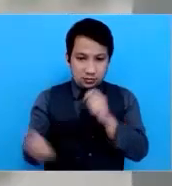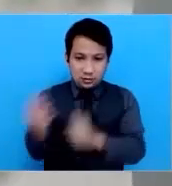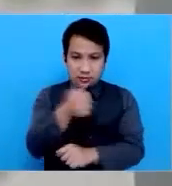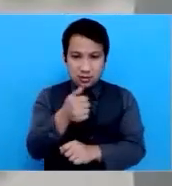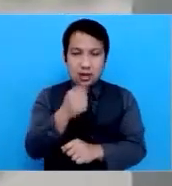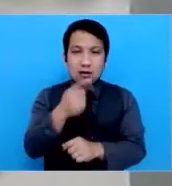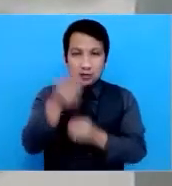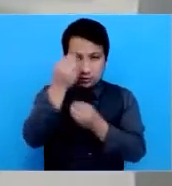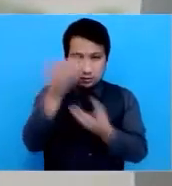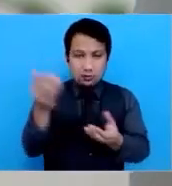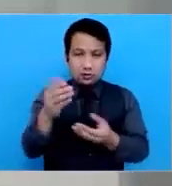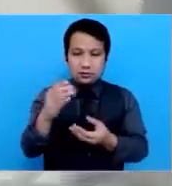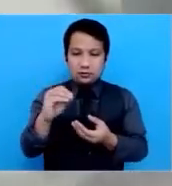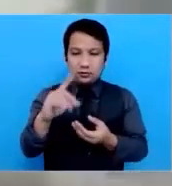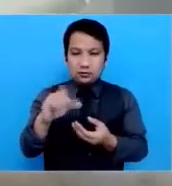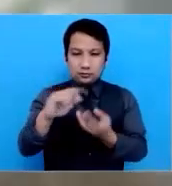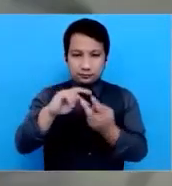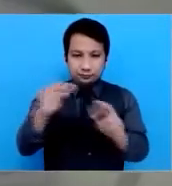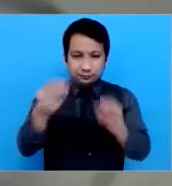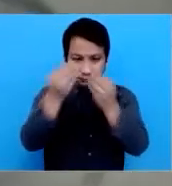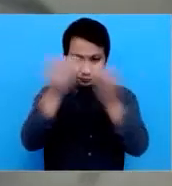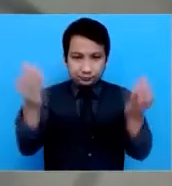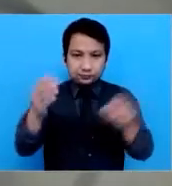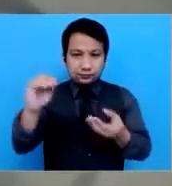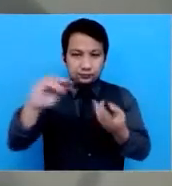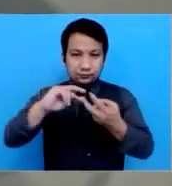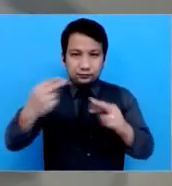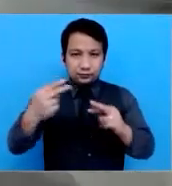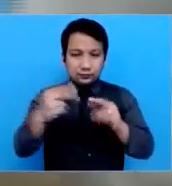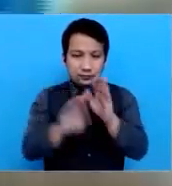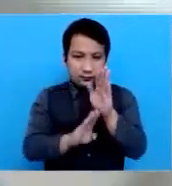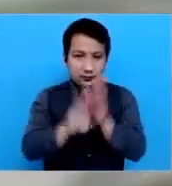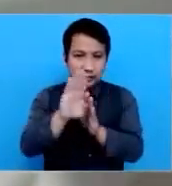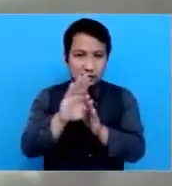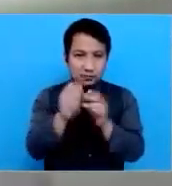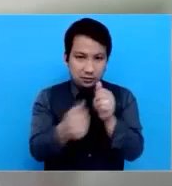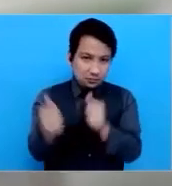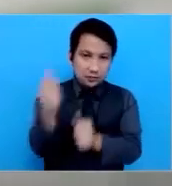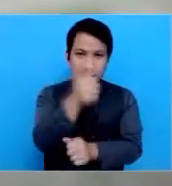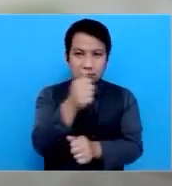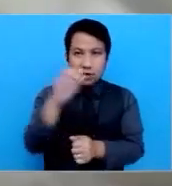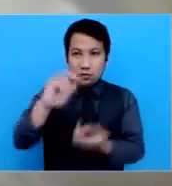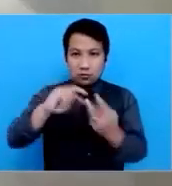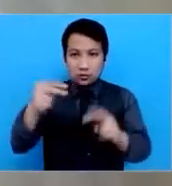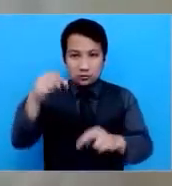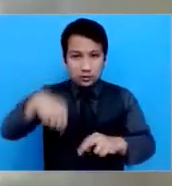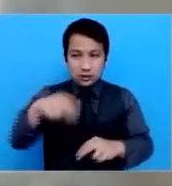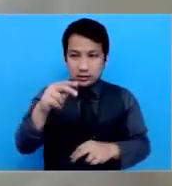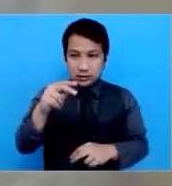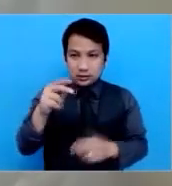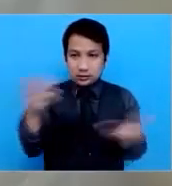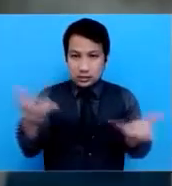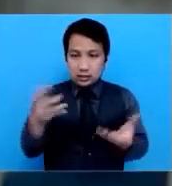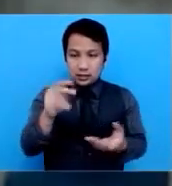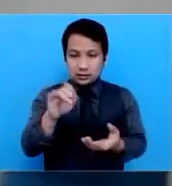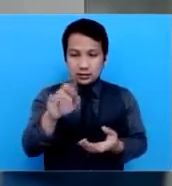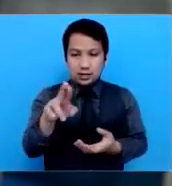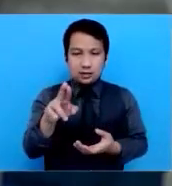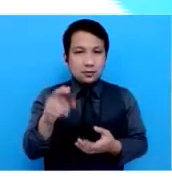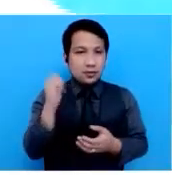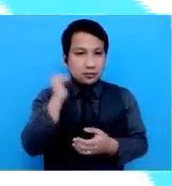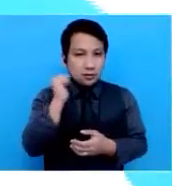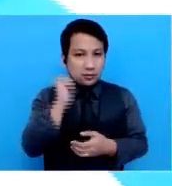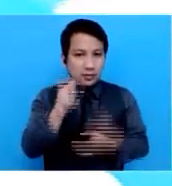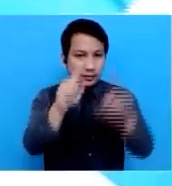sa Okta Research, posibleng Omicron na ang maging dominant variant particular sa Metro Manila. Naghahabol din tayo sa